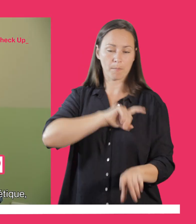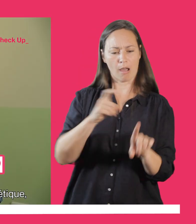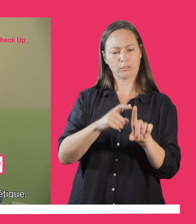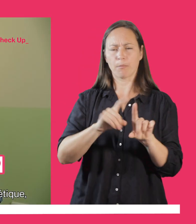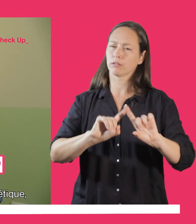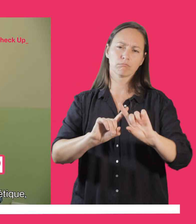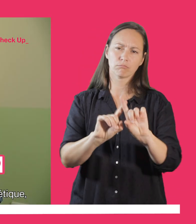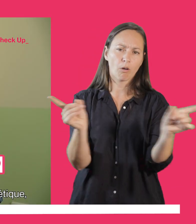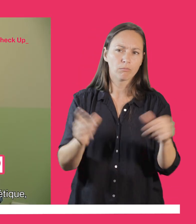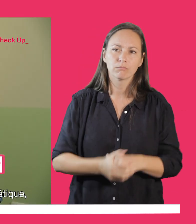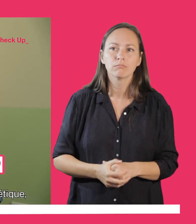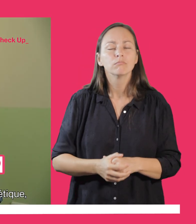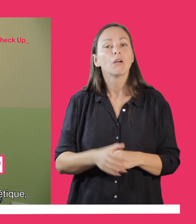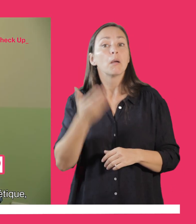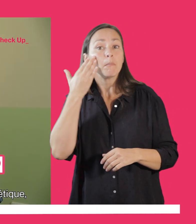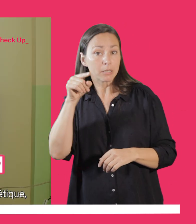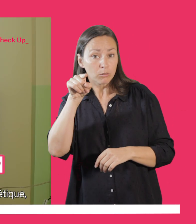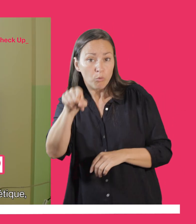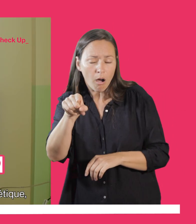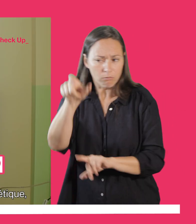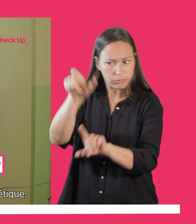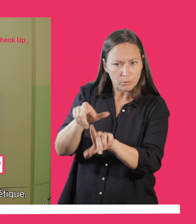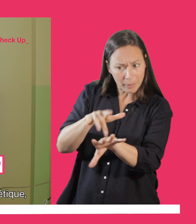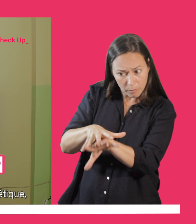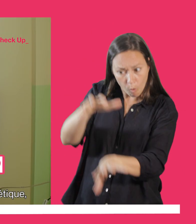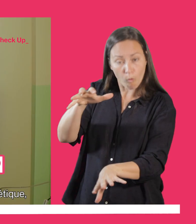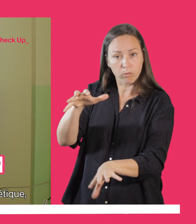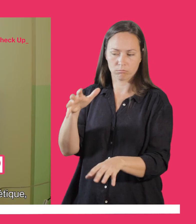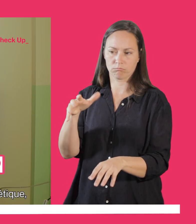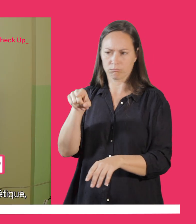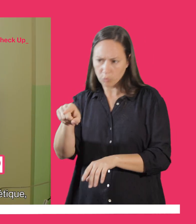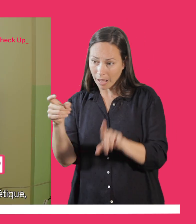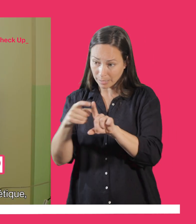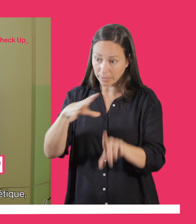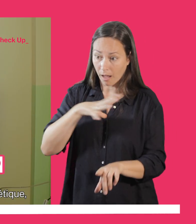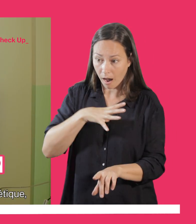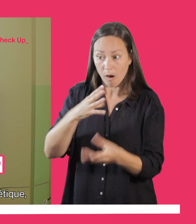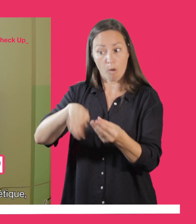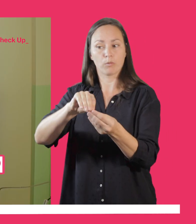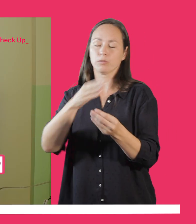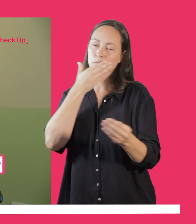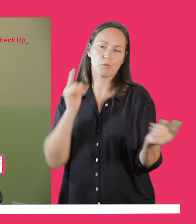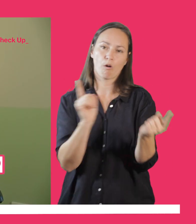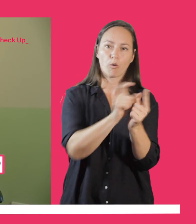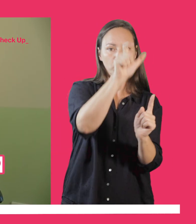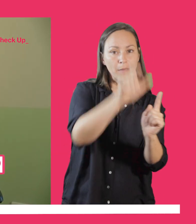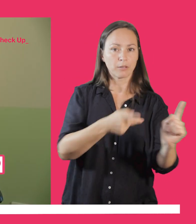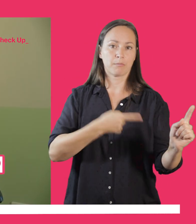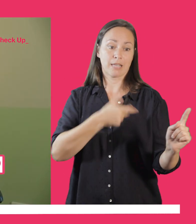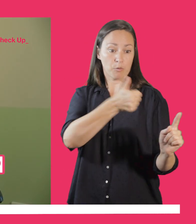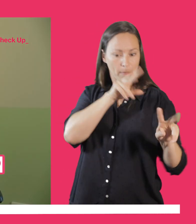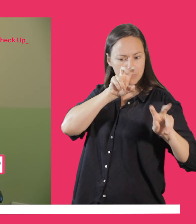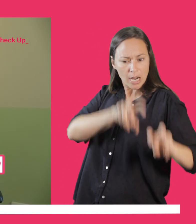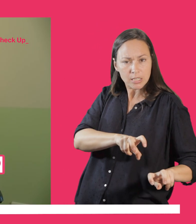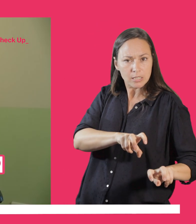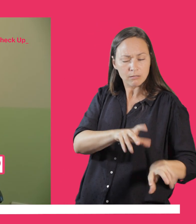Le diabète ne fait pas gonfler les pieds. Donc si vous avez les pieds qui gonflent et que vous êtes diabétique, allez consulter votre